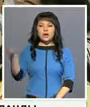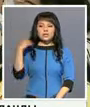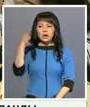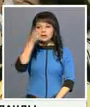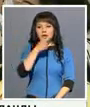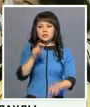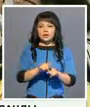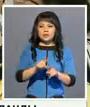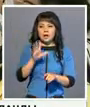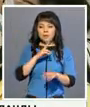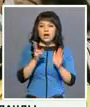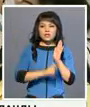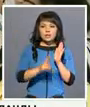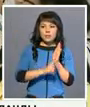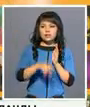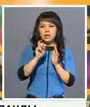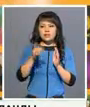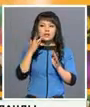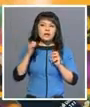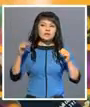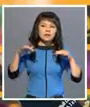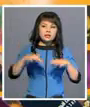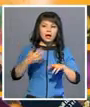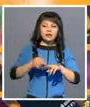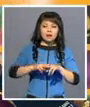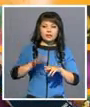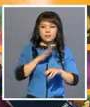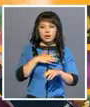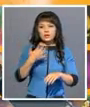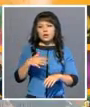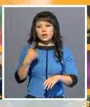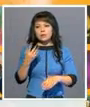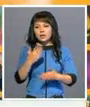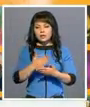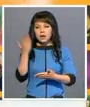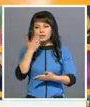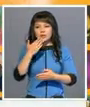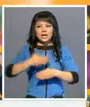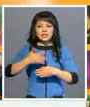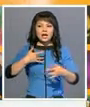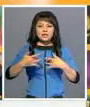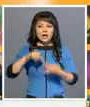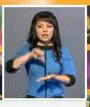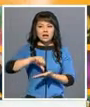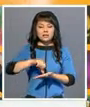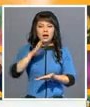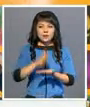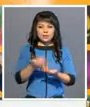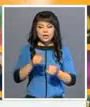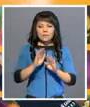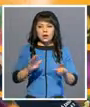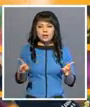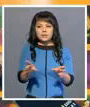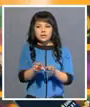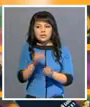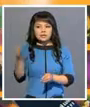біздің премьераларымыз, біздер 70-тен астам адам келіп отырмыз. Театрда қазір 50-ге жуық қойылым бар, жаңа үлкендердің және балалардың спектаклін